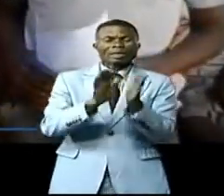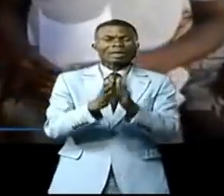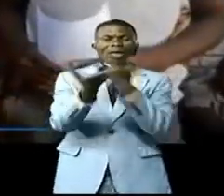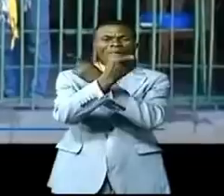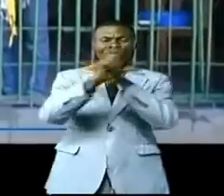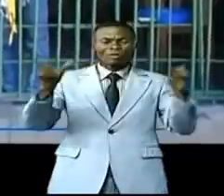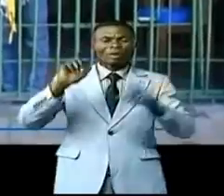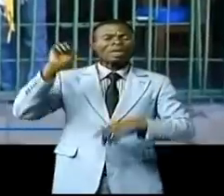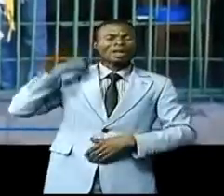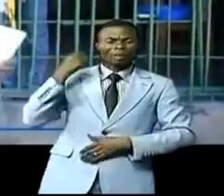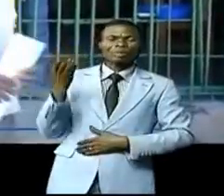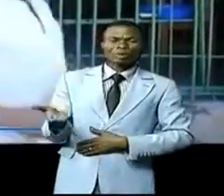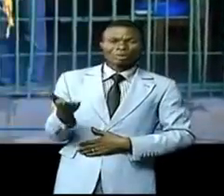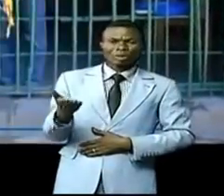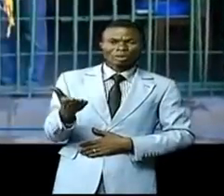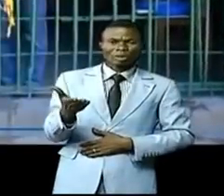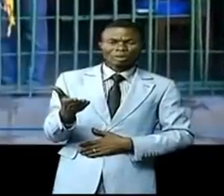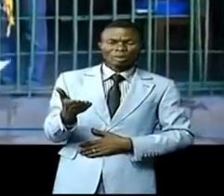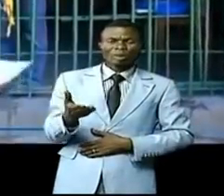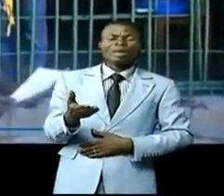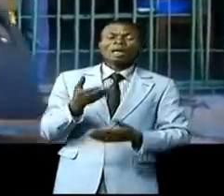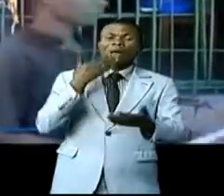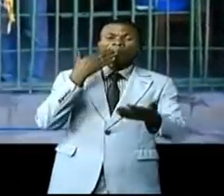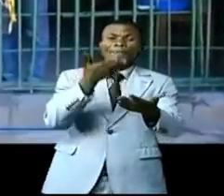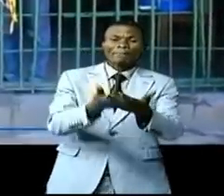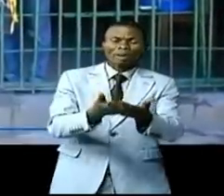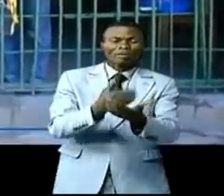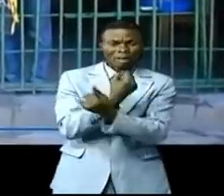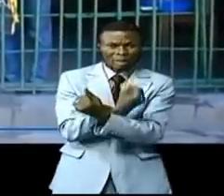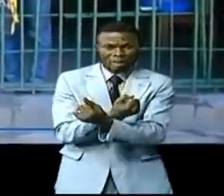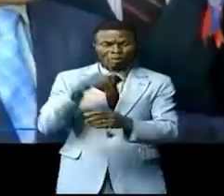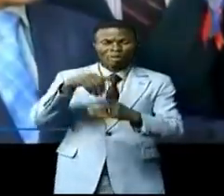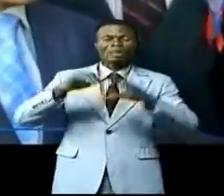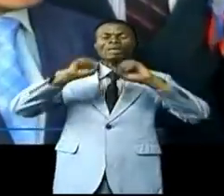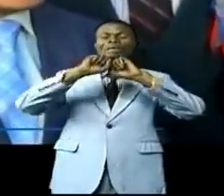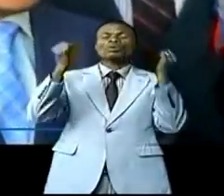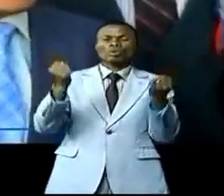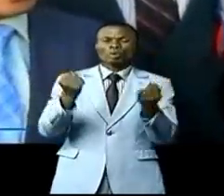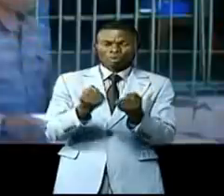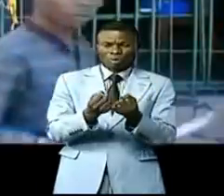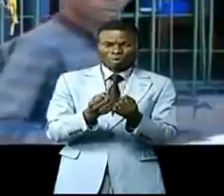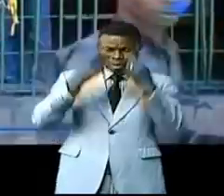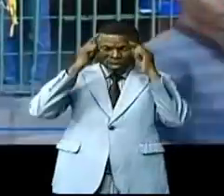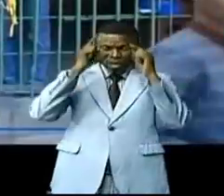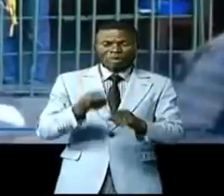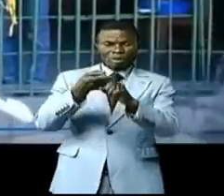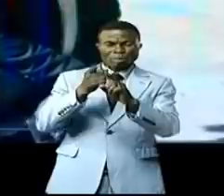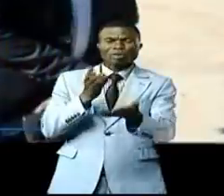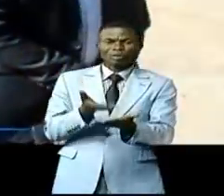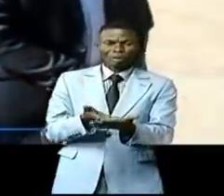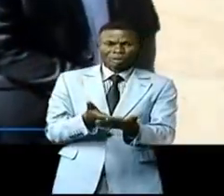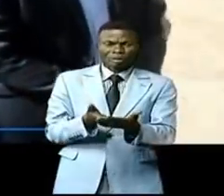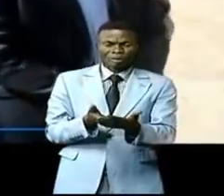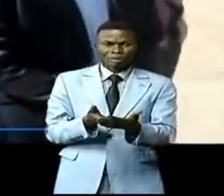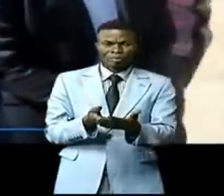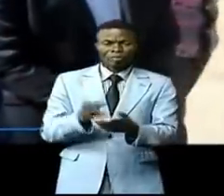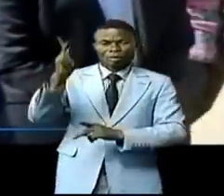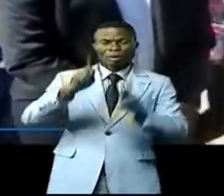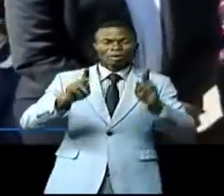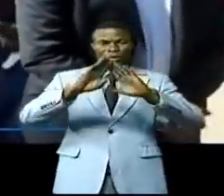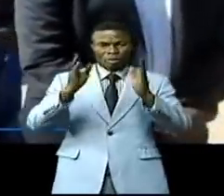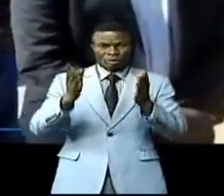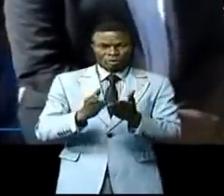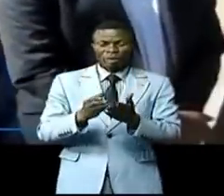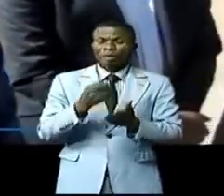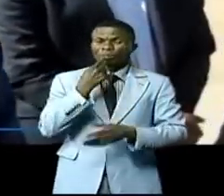maison carcérale. Soyez modèles, disciplinés dans la société, conclut Mwamba Mushikonke. La population. Non, c'est